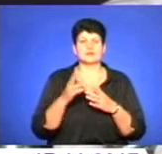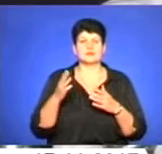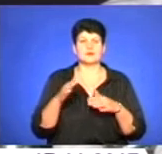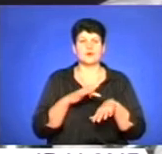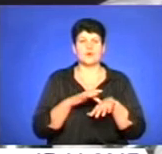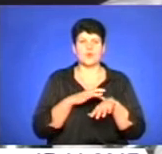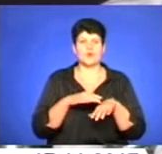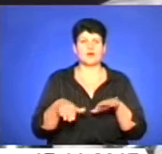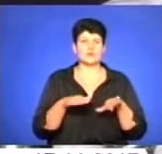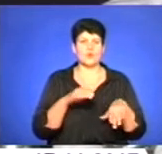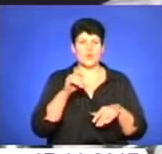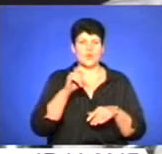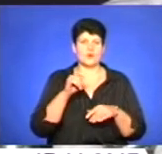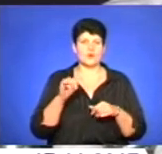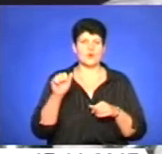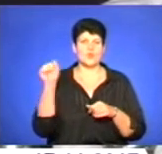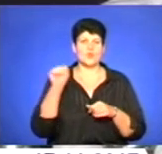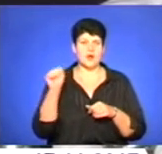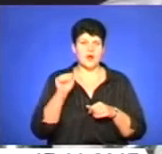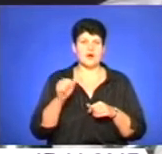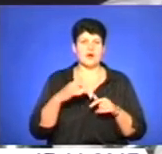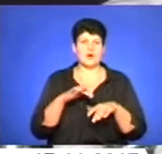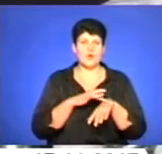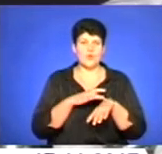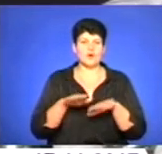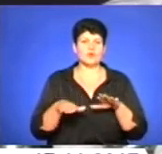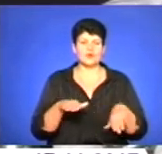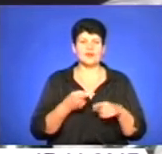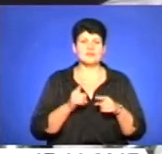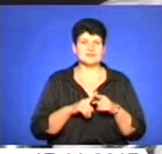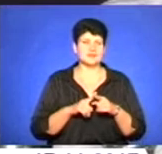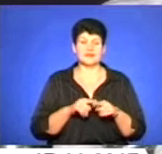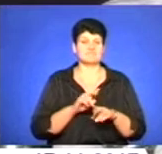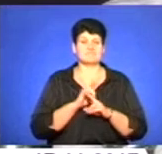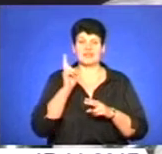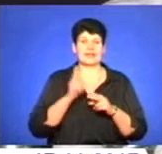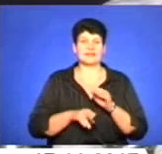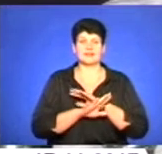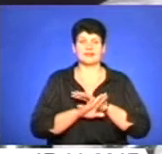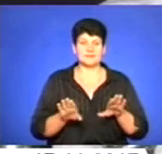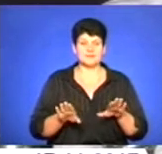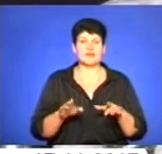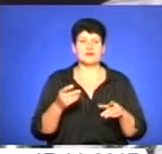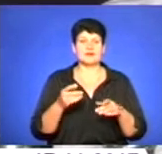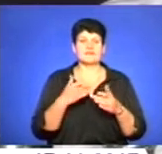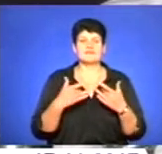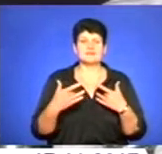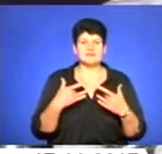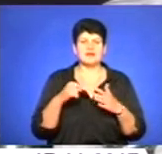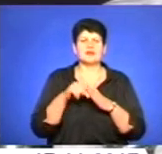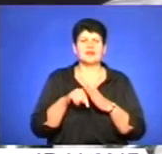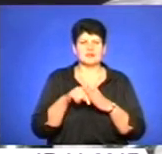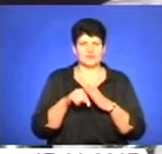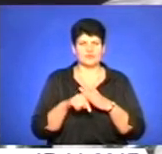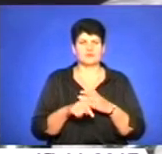пишуть в інтернеті. Ура, голі ноги – це капець. Не суть не в голих ногах, насправді, а п'єса набагато глибша і, до речі,